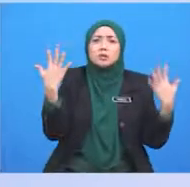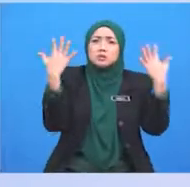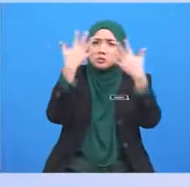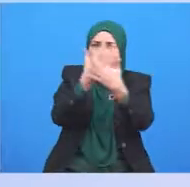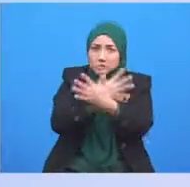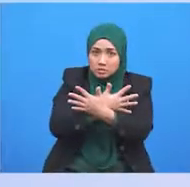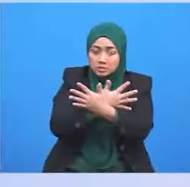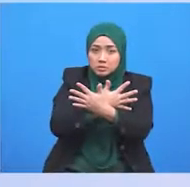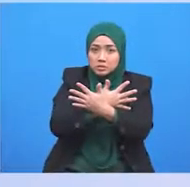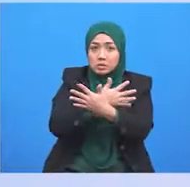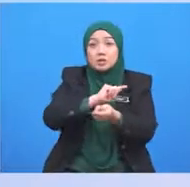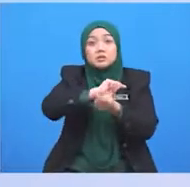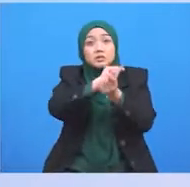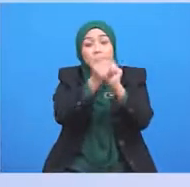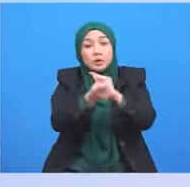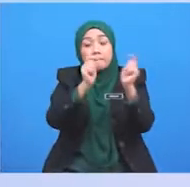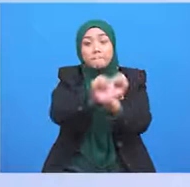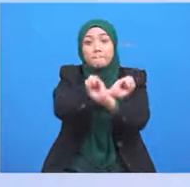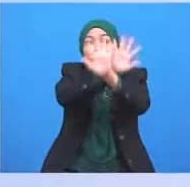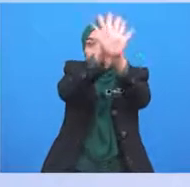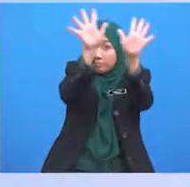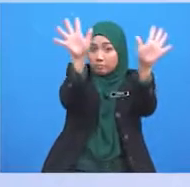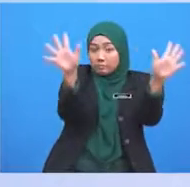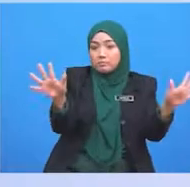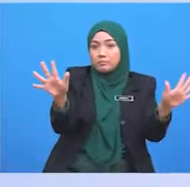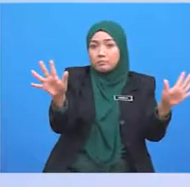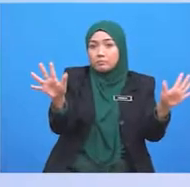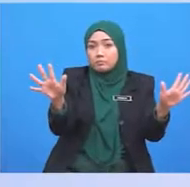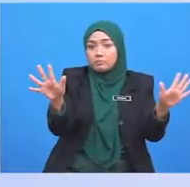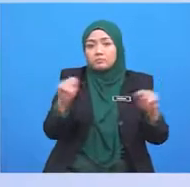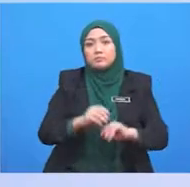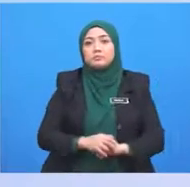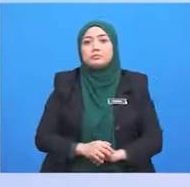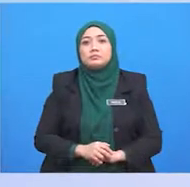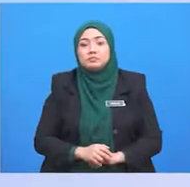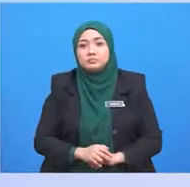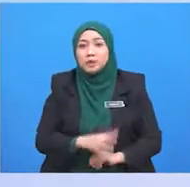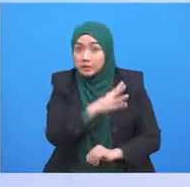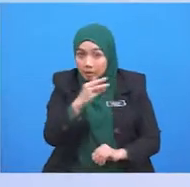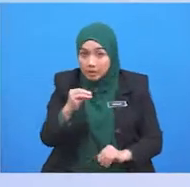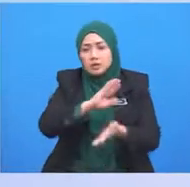manakala yang membelakangkan matahari mengalami waktu malam.